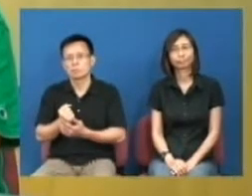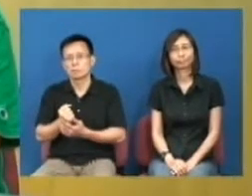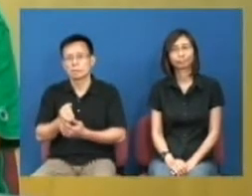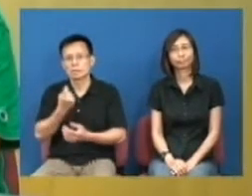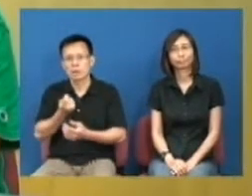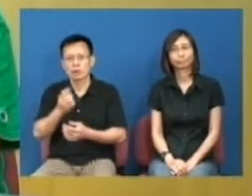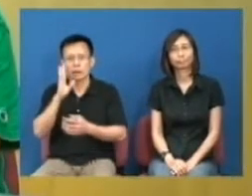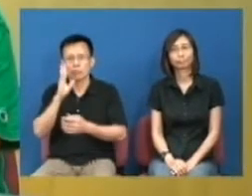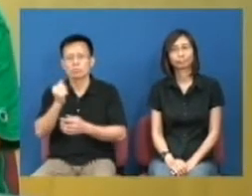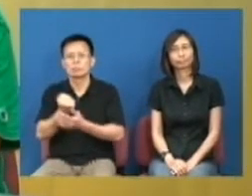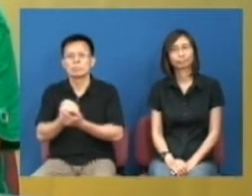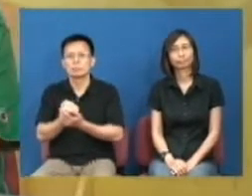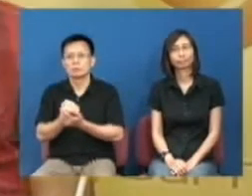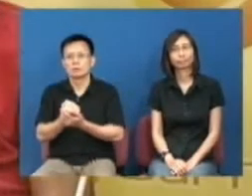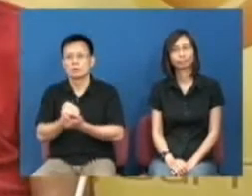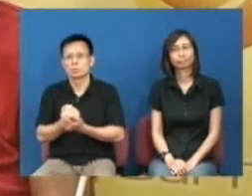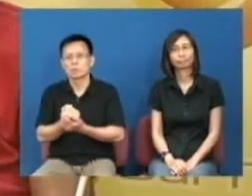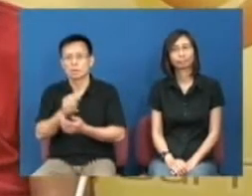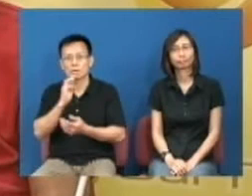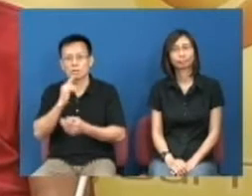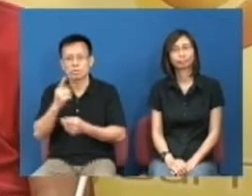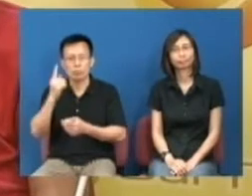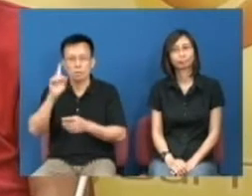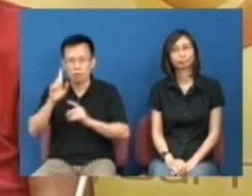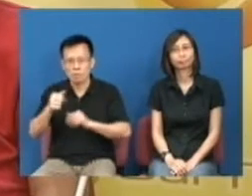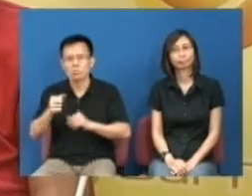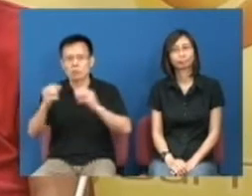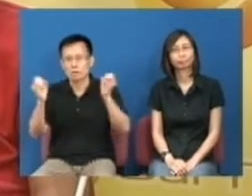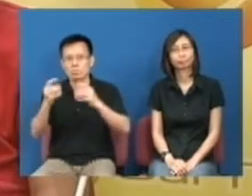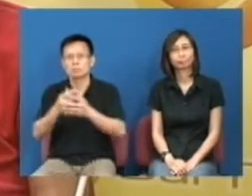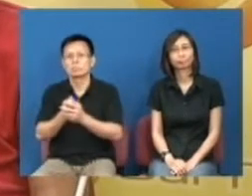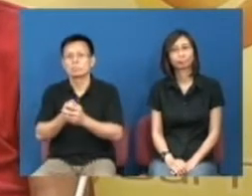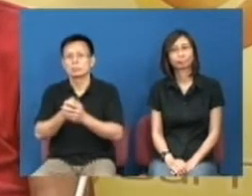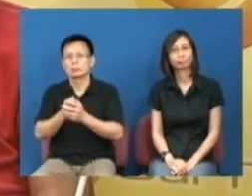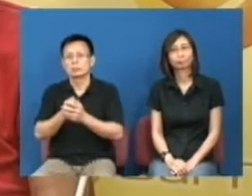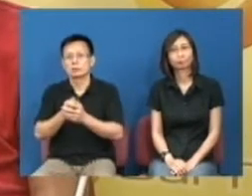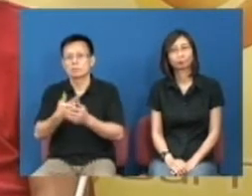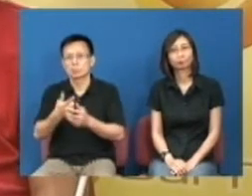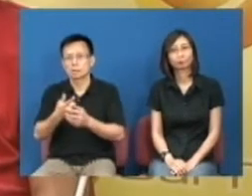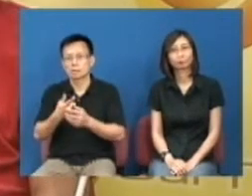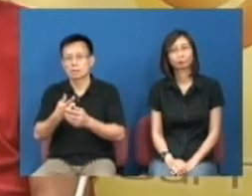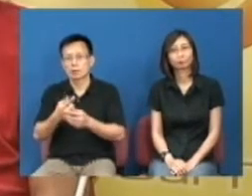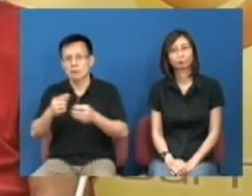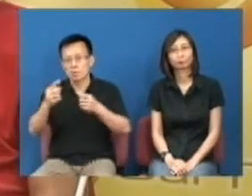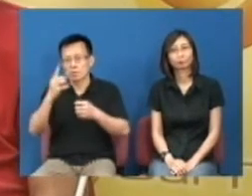理嚟噶，係咪啊？咁如果用舊討論嚟講，共產黨講咧就係話佢哋搞嘅新三民